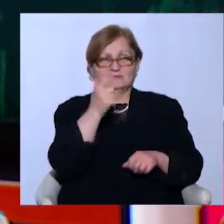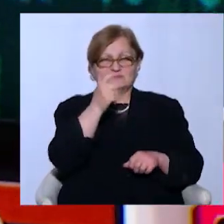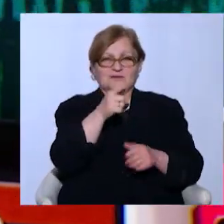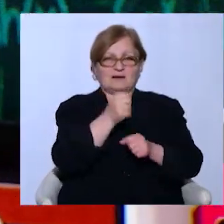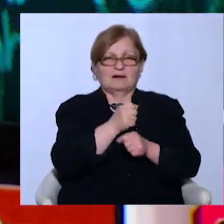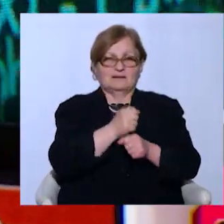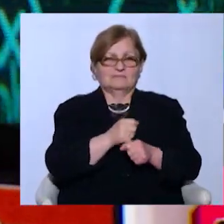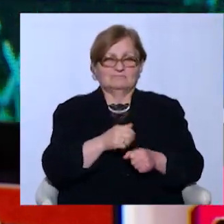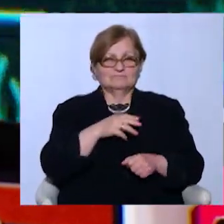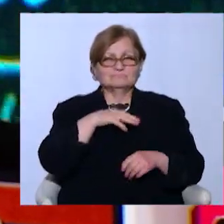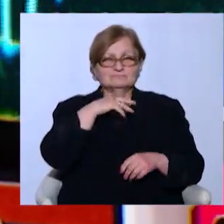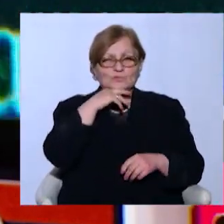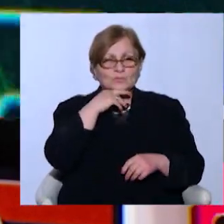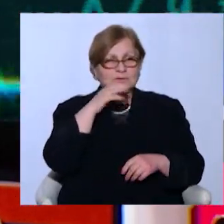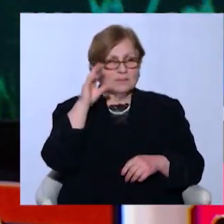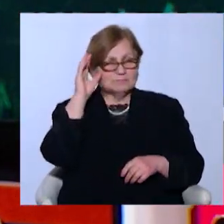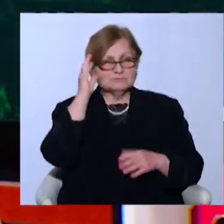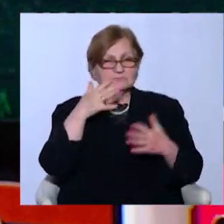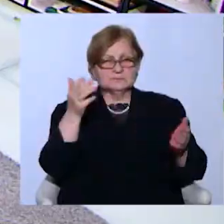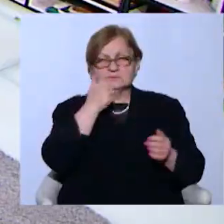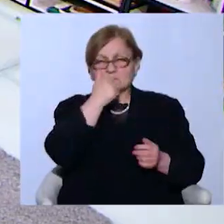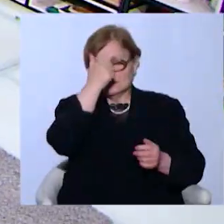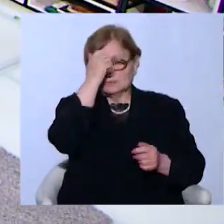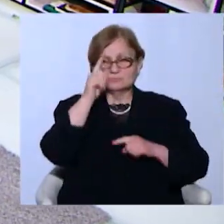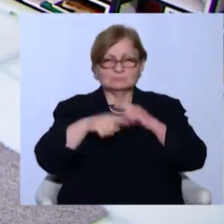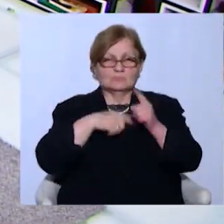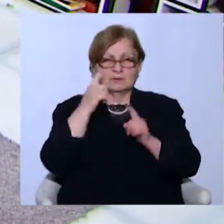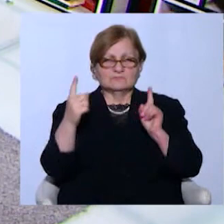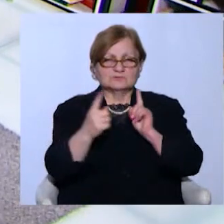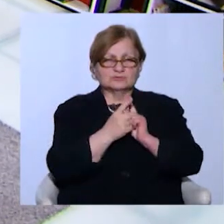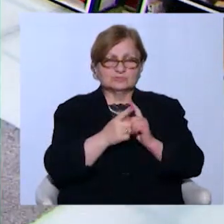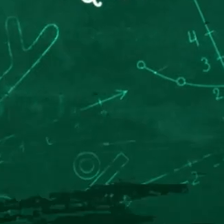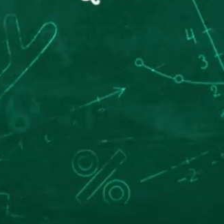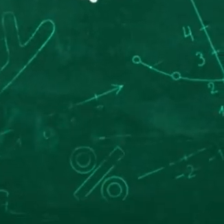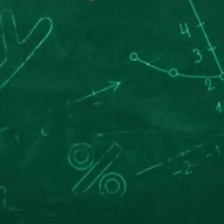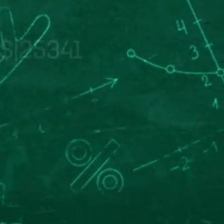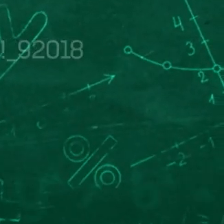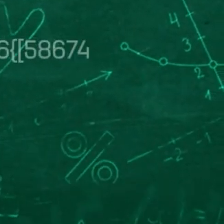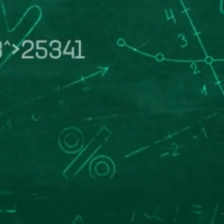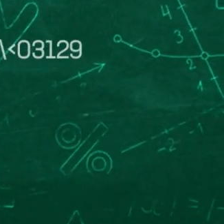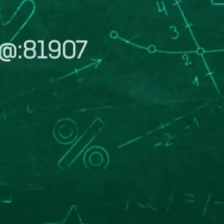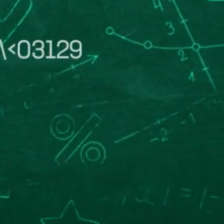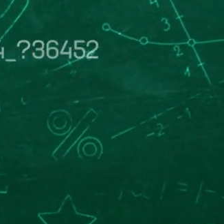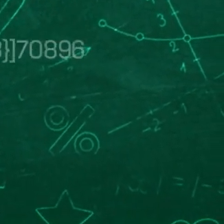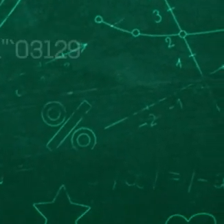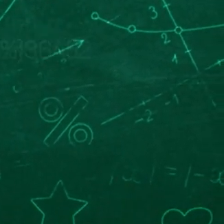აღმოცნათ. მადლობთ ყურადღებისათვის. შევხვდებით მომდევნო გაკვეთილზე.